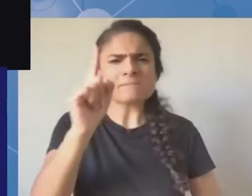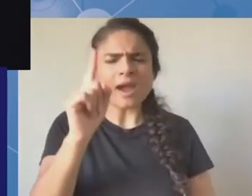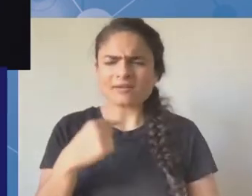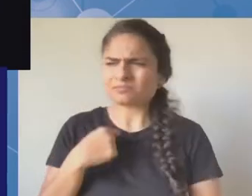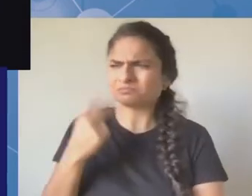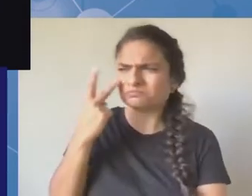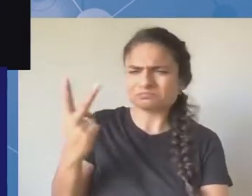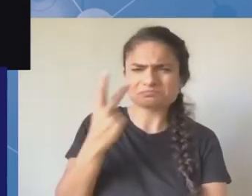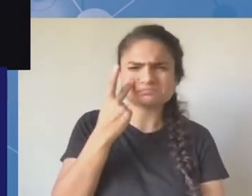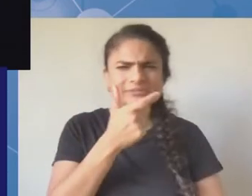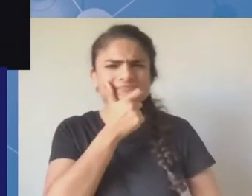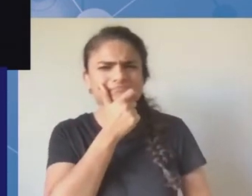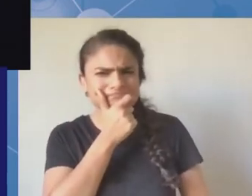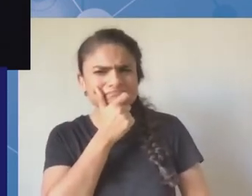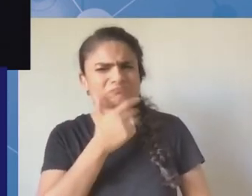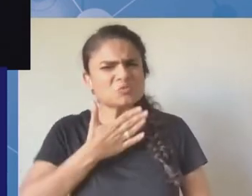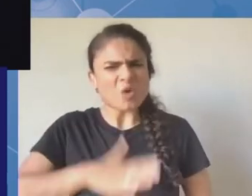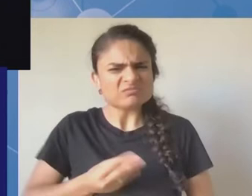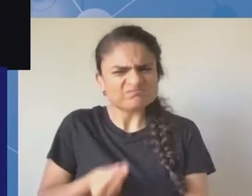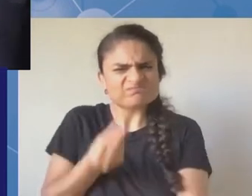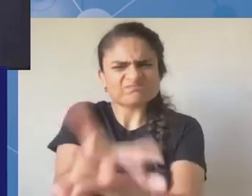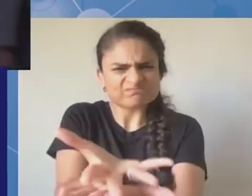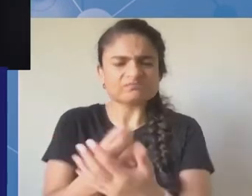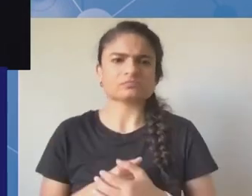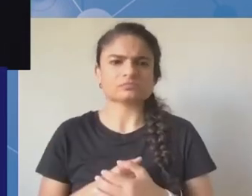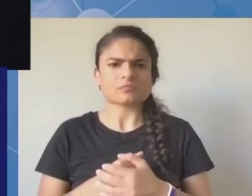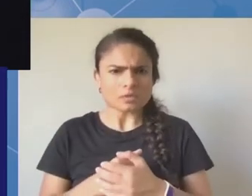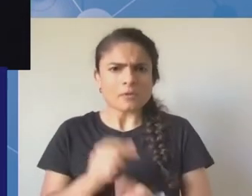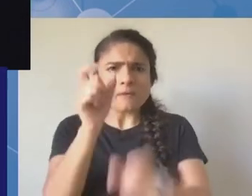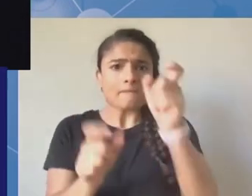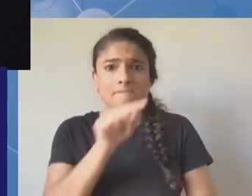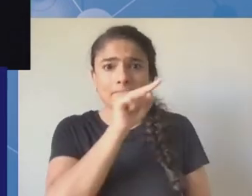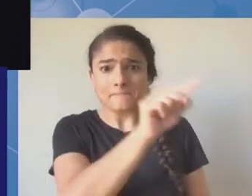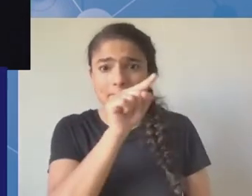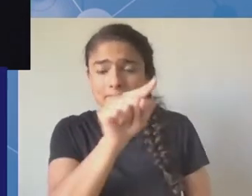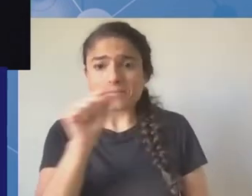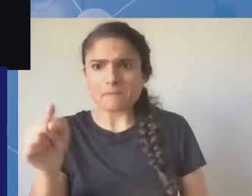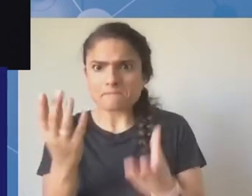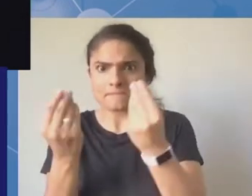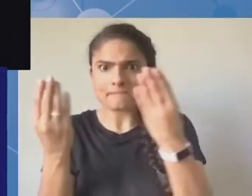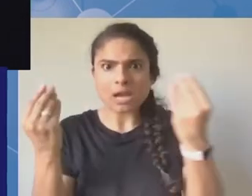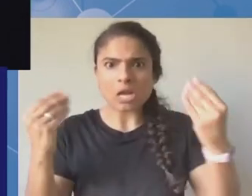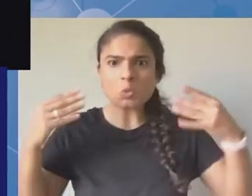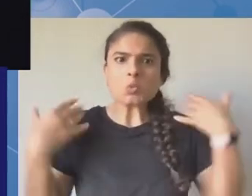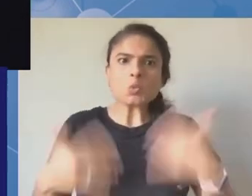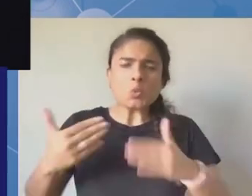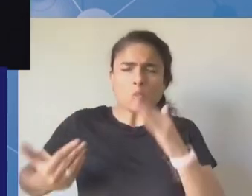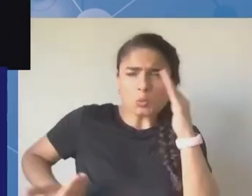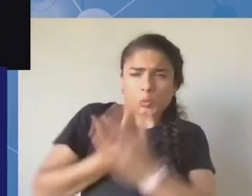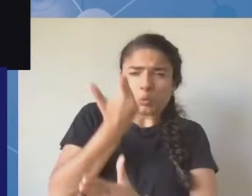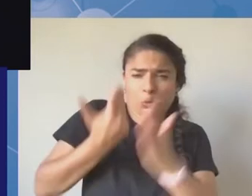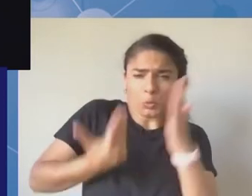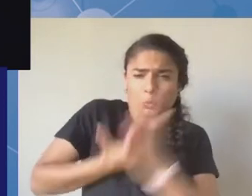حجزت ساعة واحدة من الوقت للحديث عن الإرشاد المنتورينج، وأنا هناك أشخاص